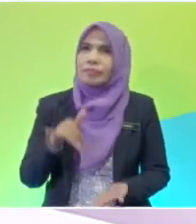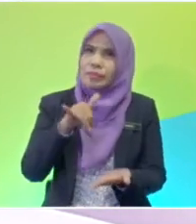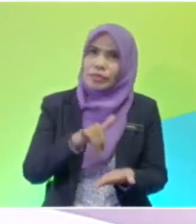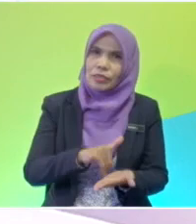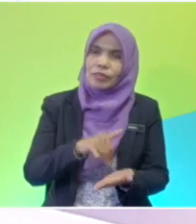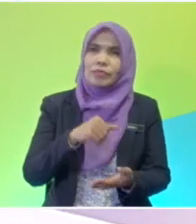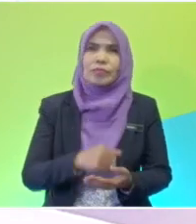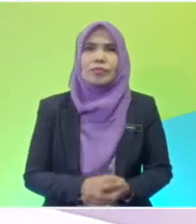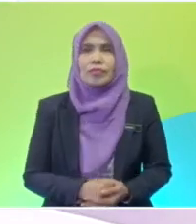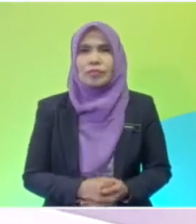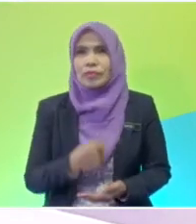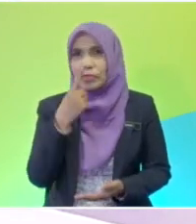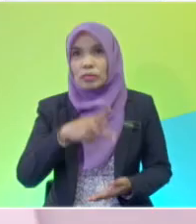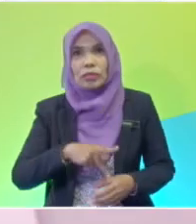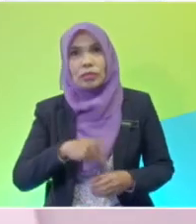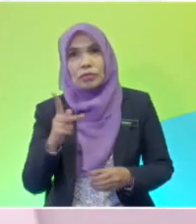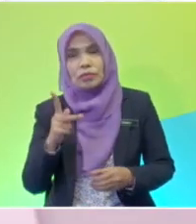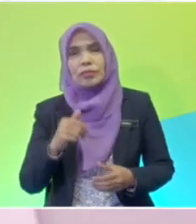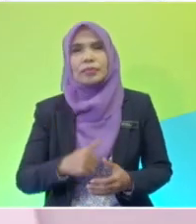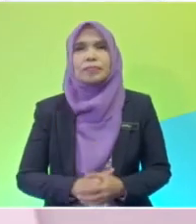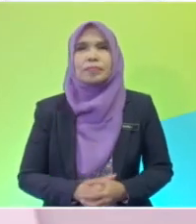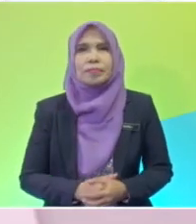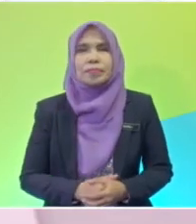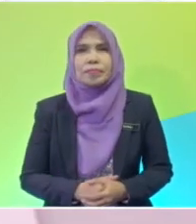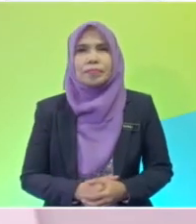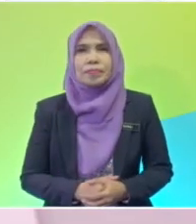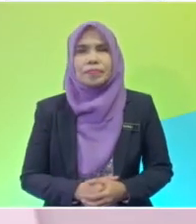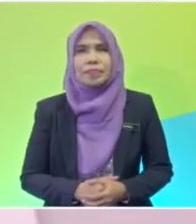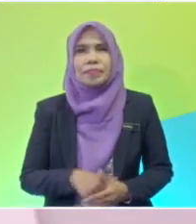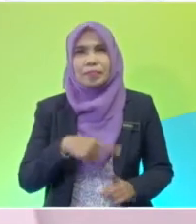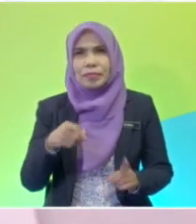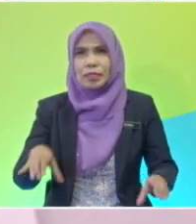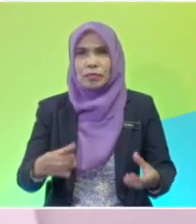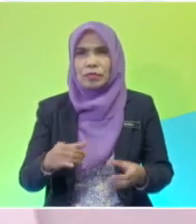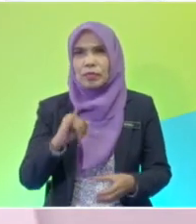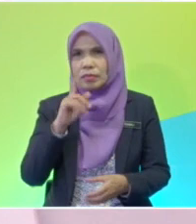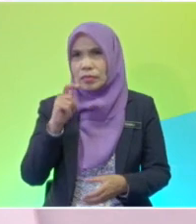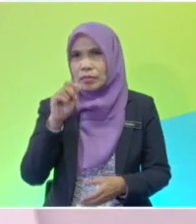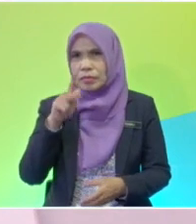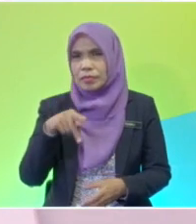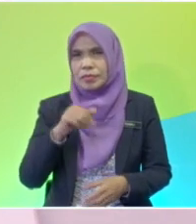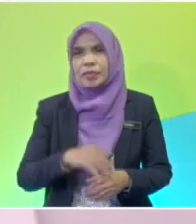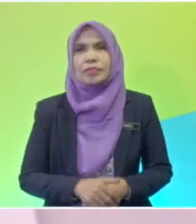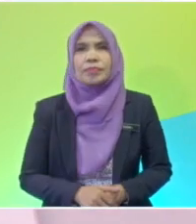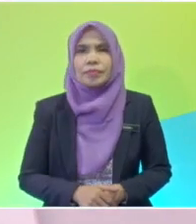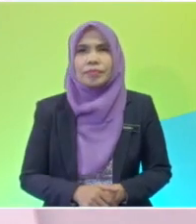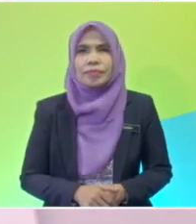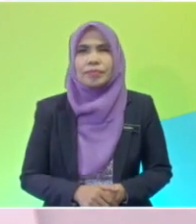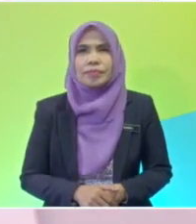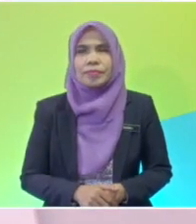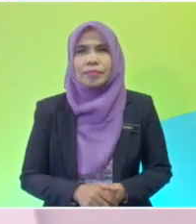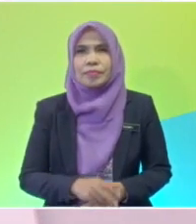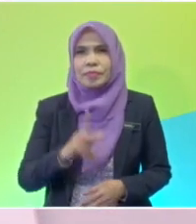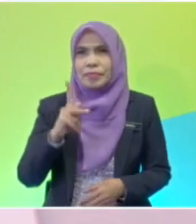yang sangat tinggi tadi oke baik dia sebenarnya bila kita buat inventry pesonality ini Kostrad Kostrad adalah berkaitan